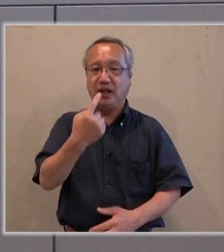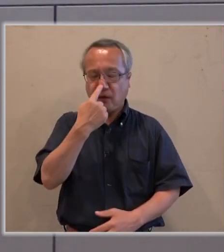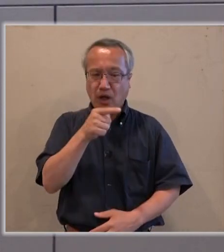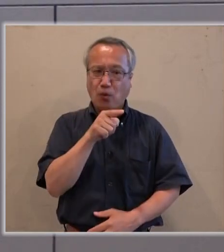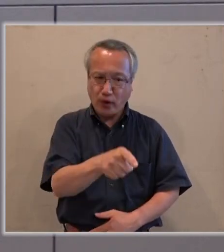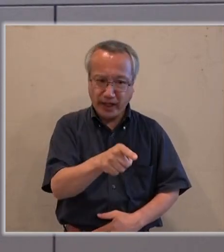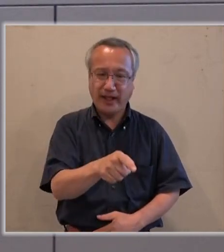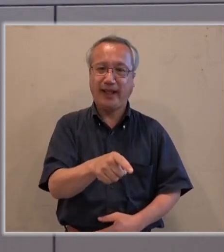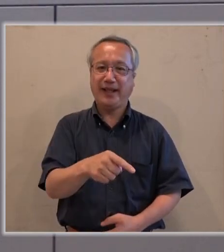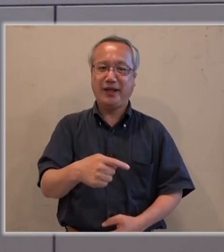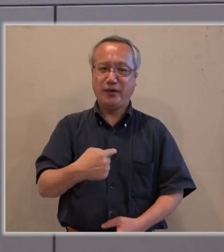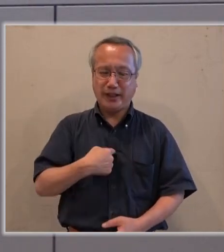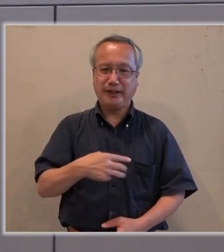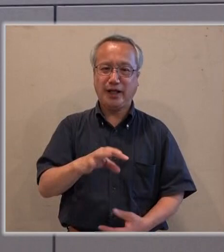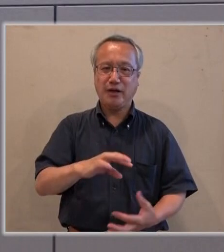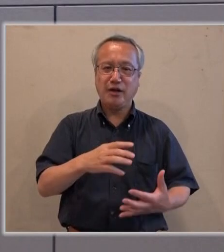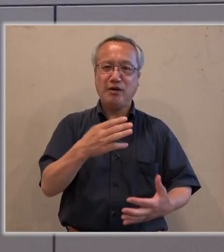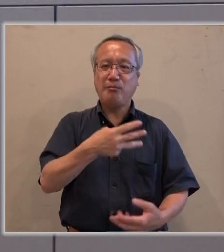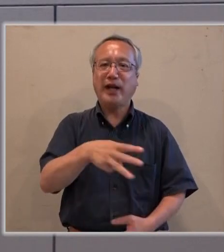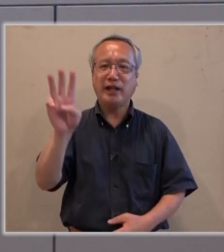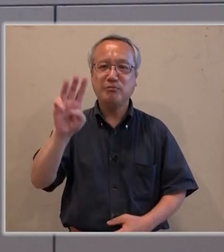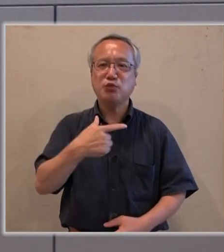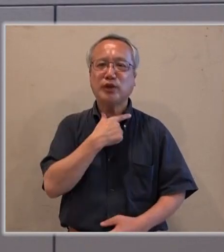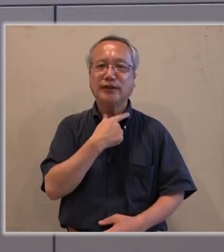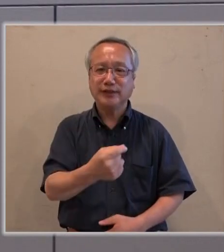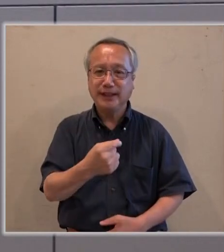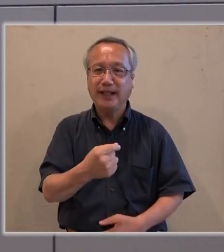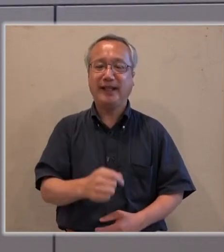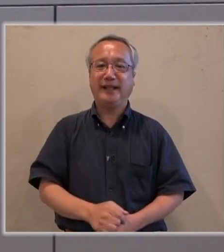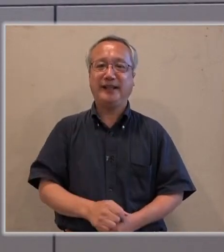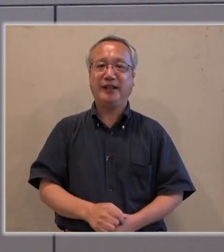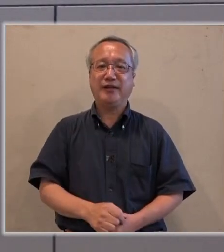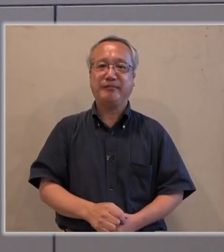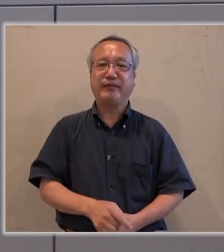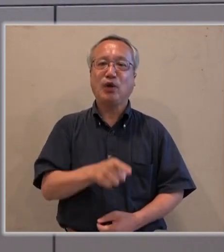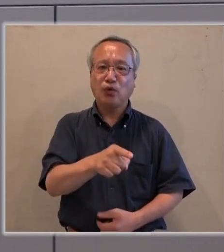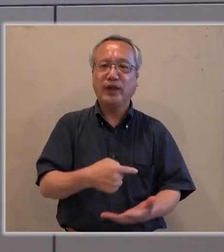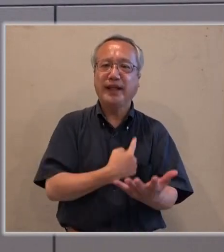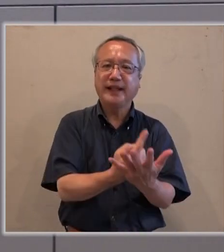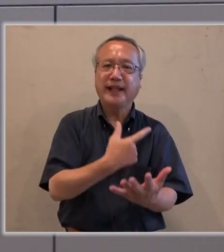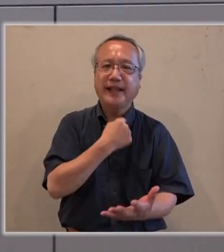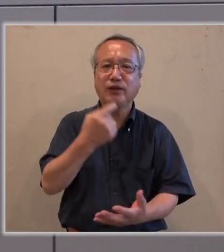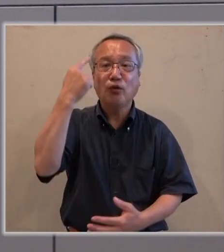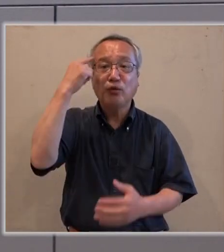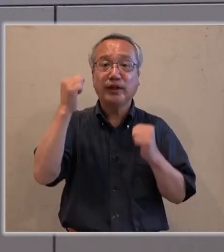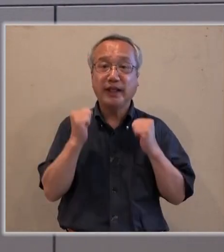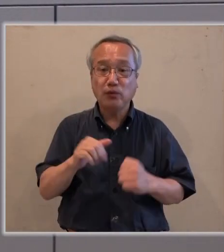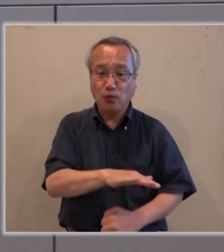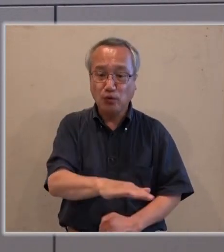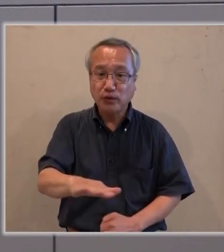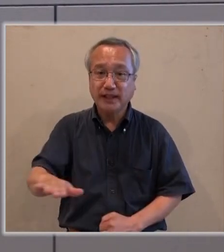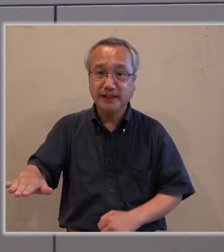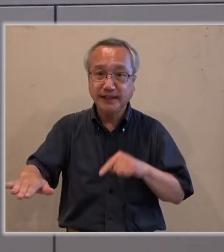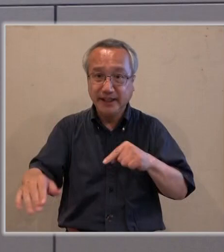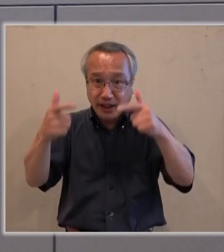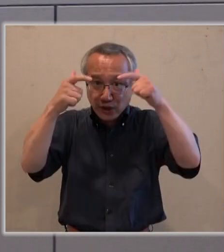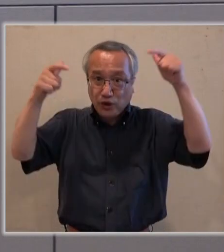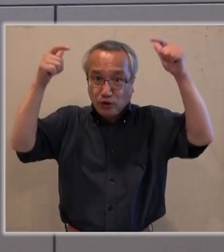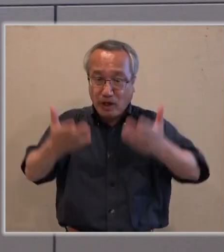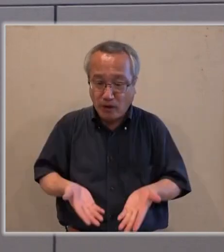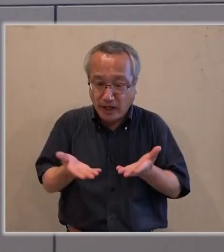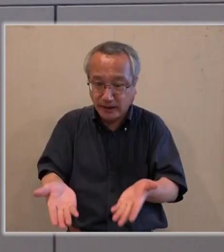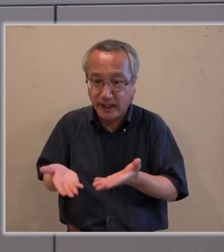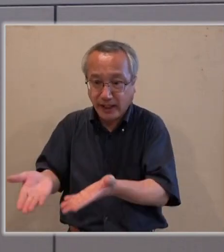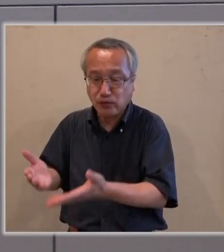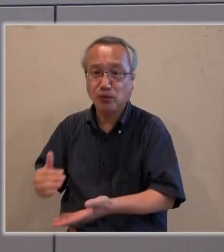、私はパラリンピックが好きでそこに出たいと思っている子どもたちに夢を与えること